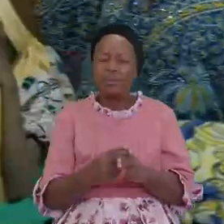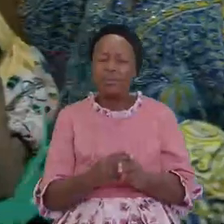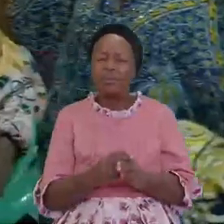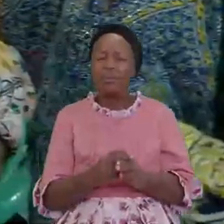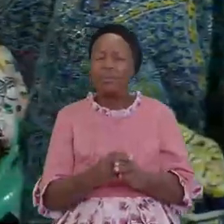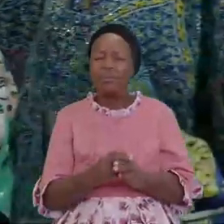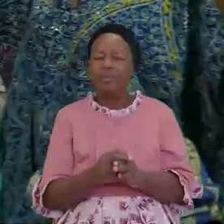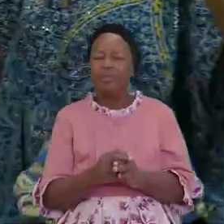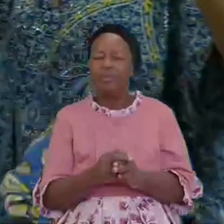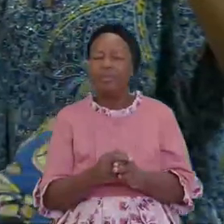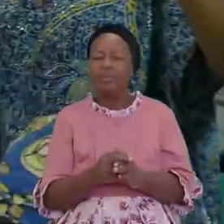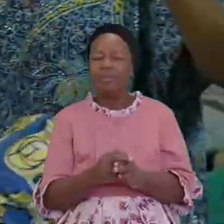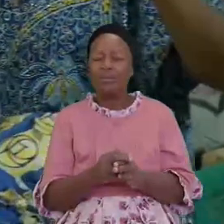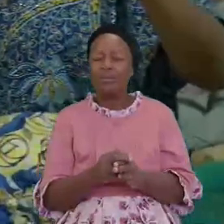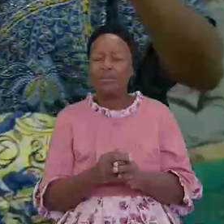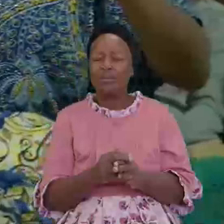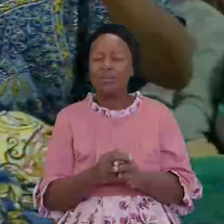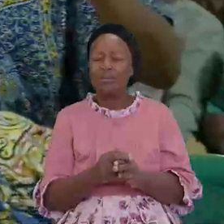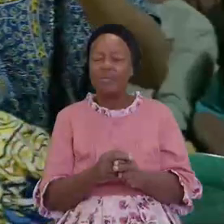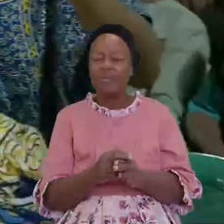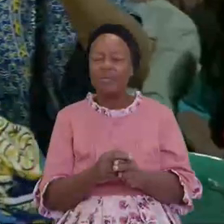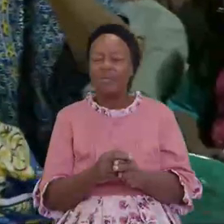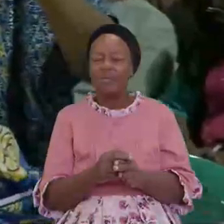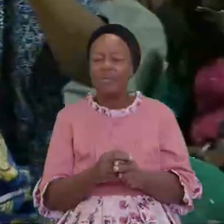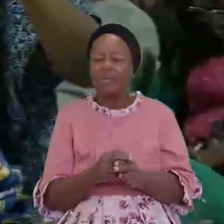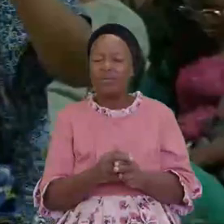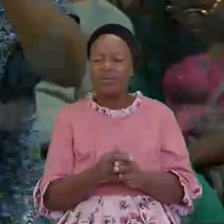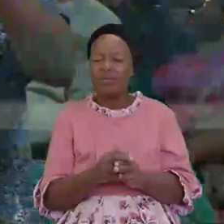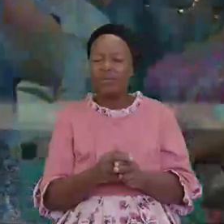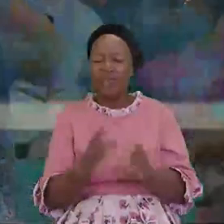pardonne-les, sauve-les au nom de Jésus.